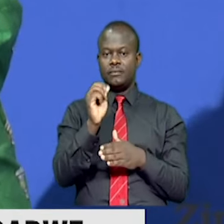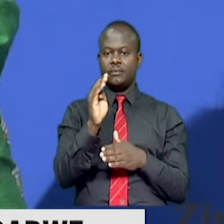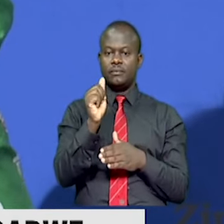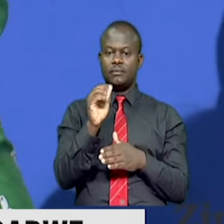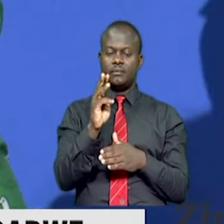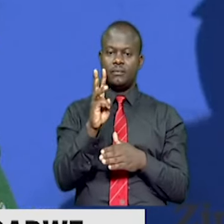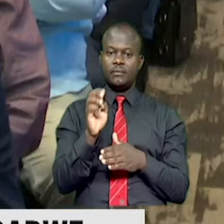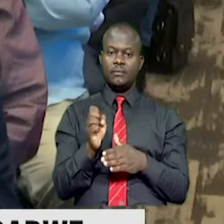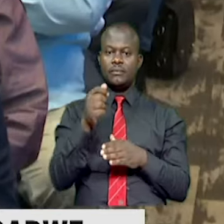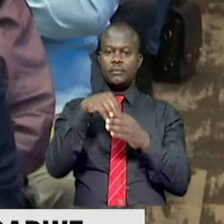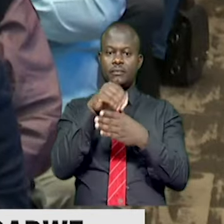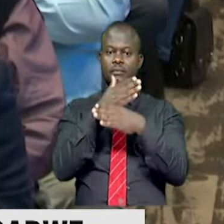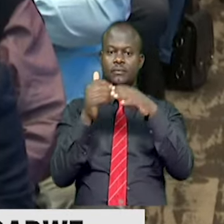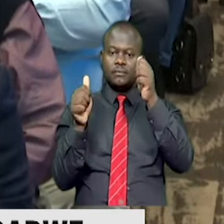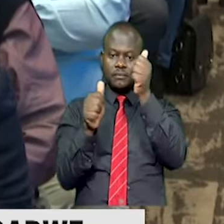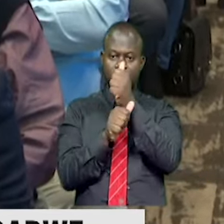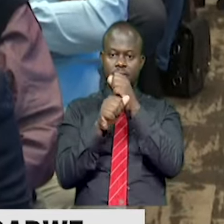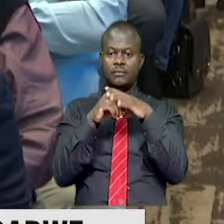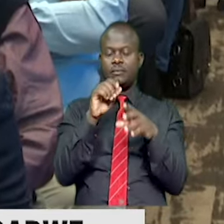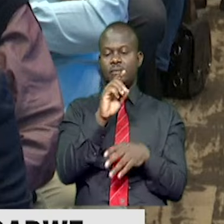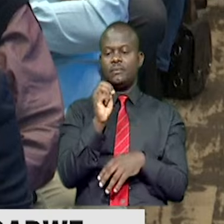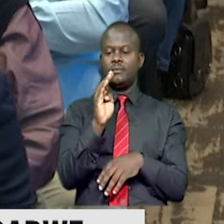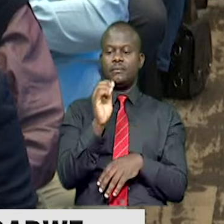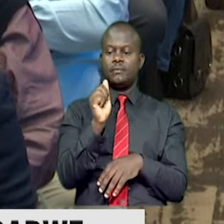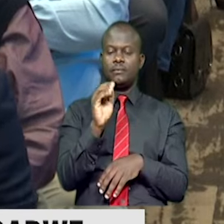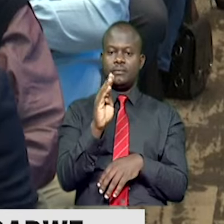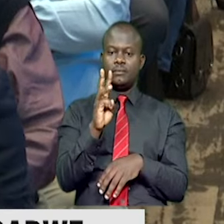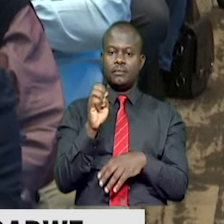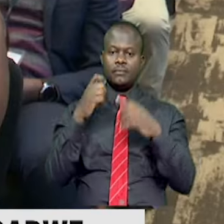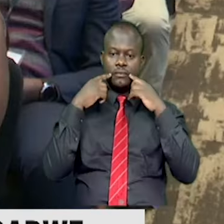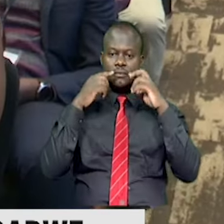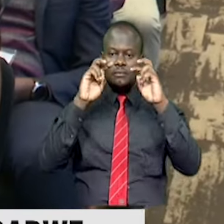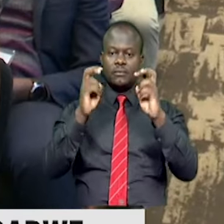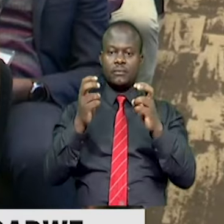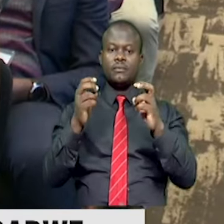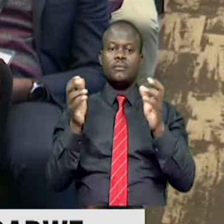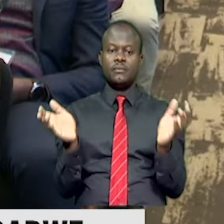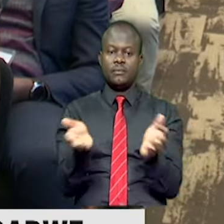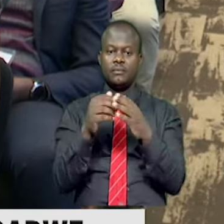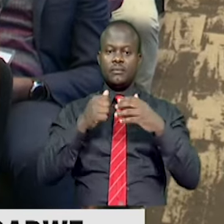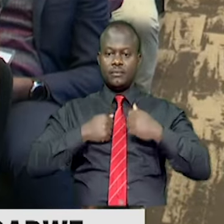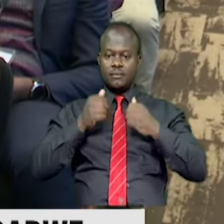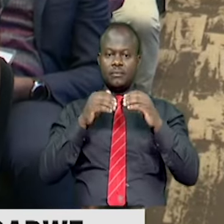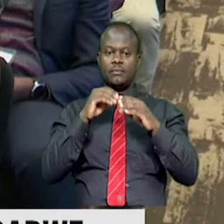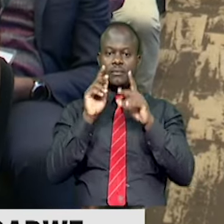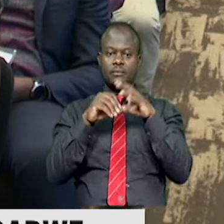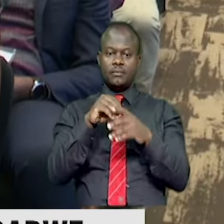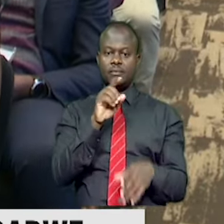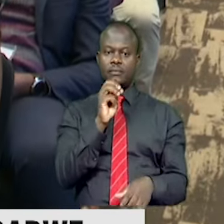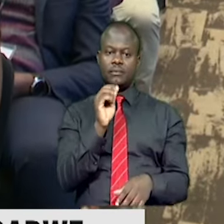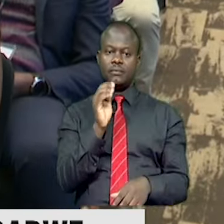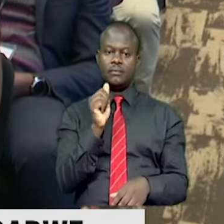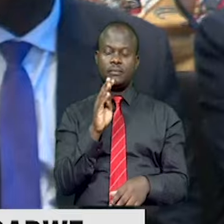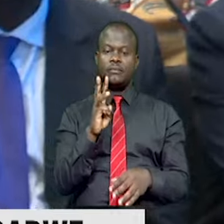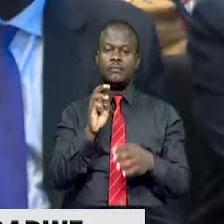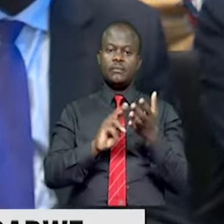nabyo ministre wungirije muri Zimbabwe nawe yatangaje ashishikariza ko abanyarwanda ndetse n'abanyazimbabwe bagomba